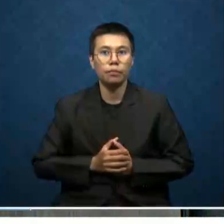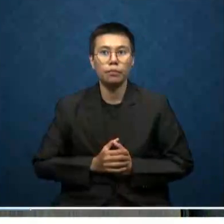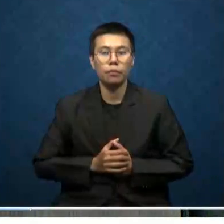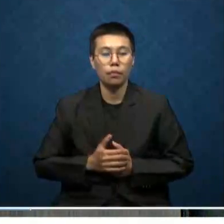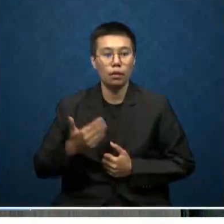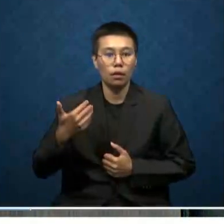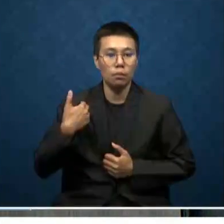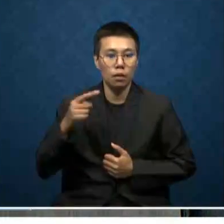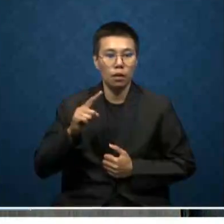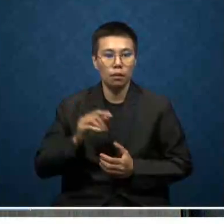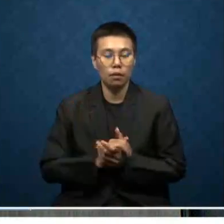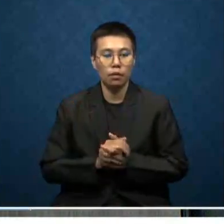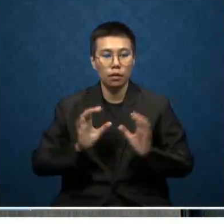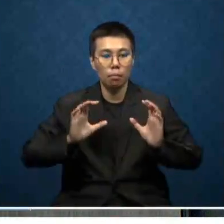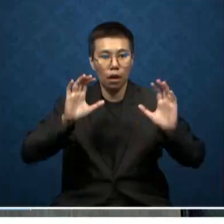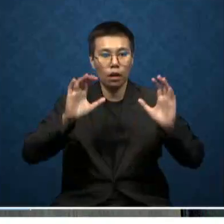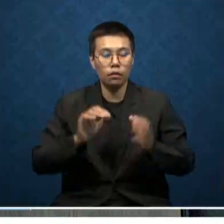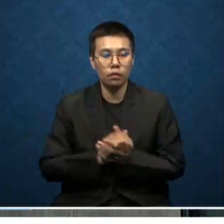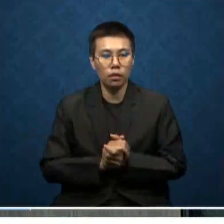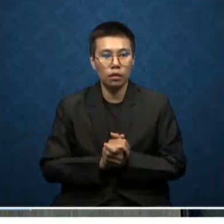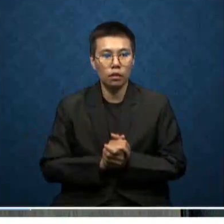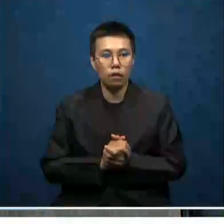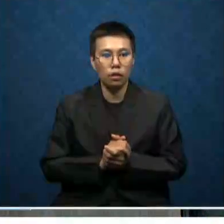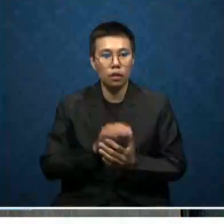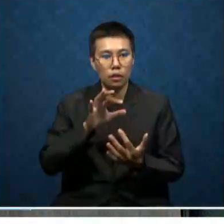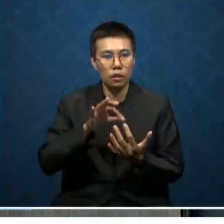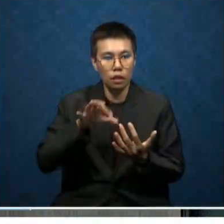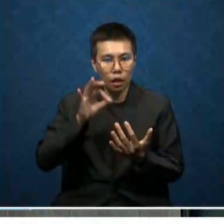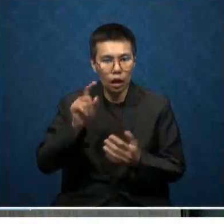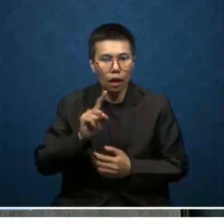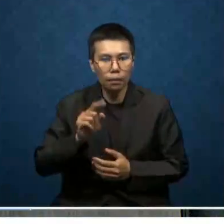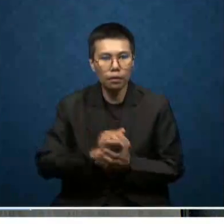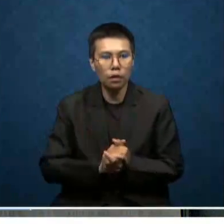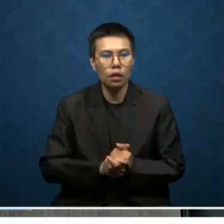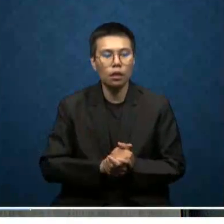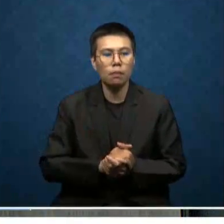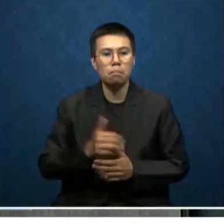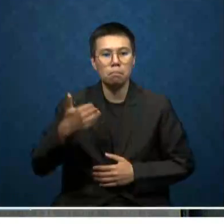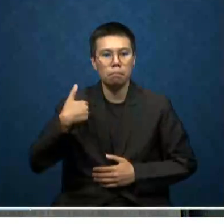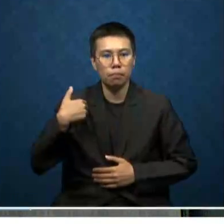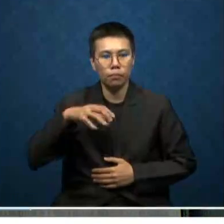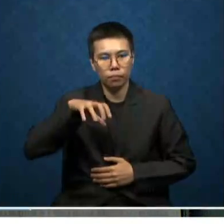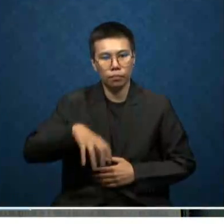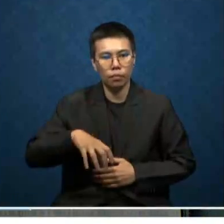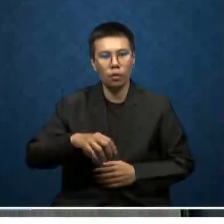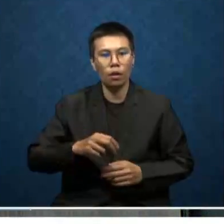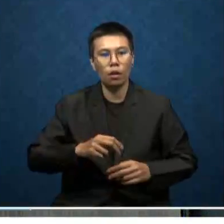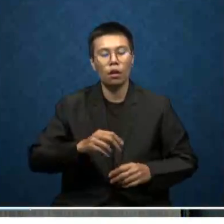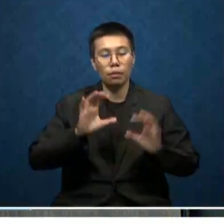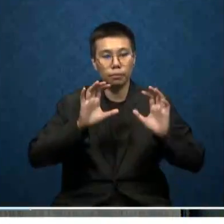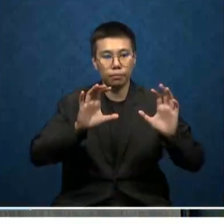มากรัฐบาลเลือกใช้วิธีการตั้งเป็นสภาปฏิรูปกำหนดให้หน่วยงานภาครัฐภาคประชา